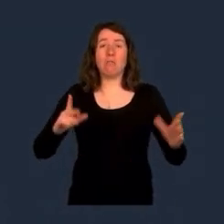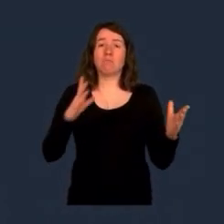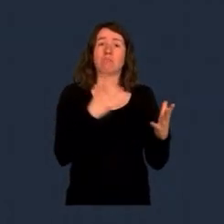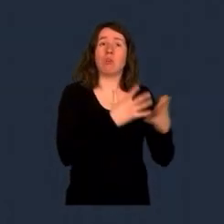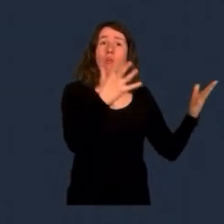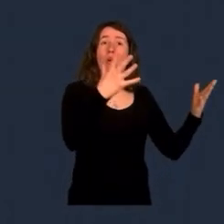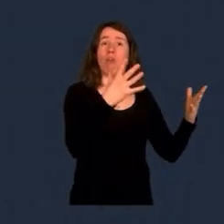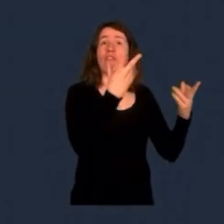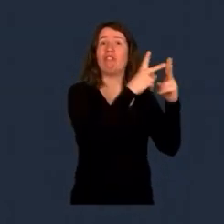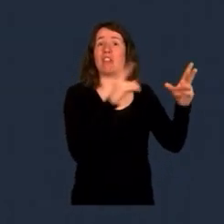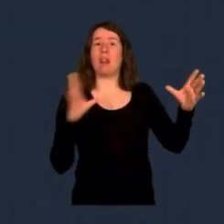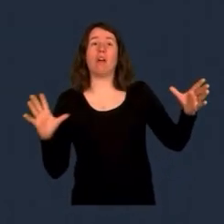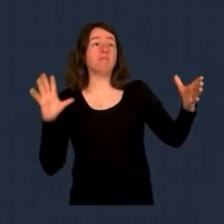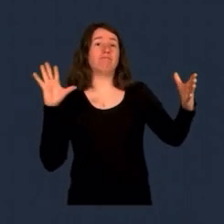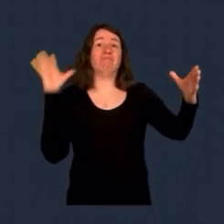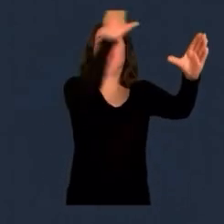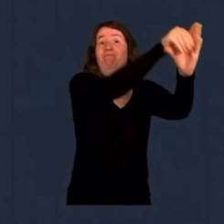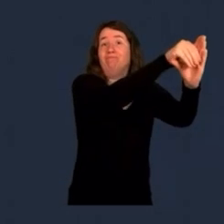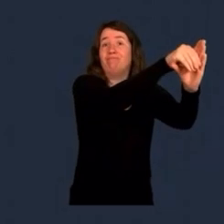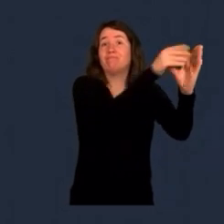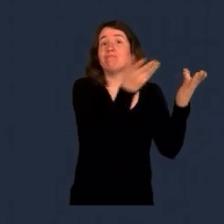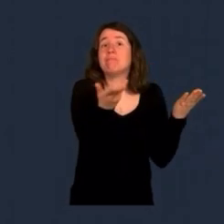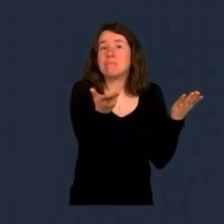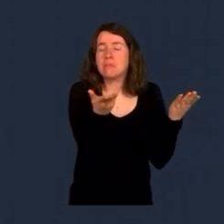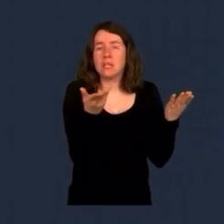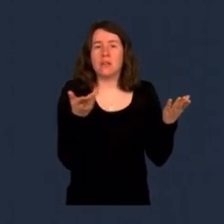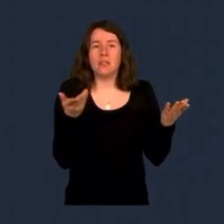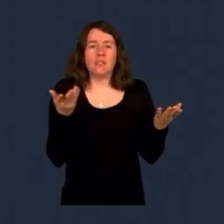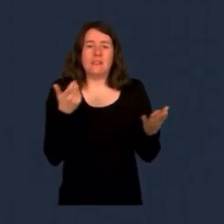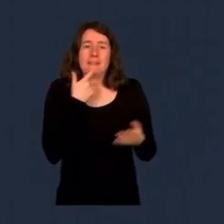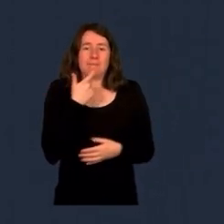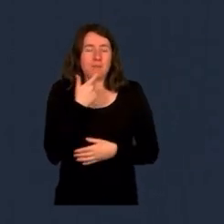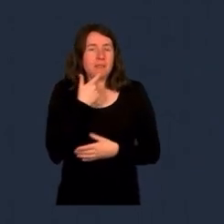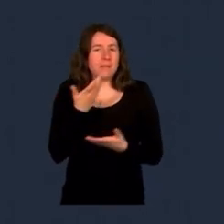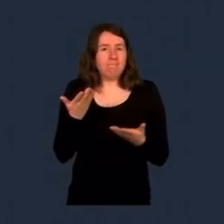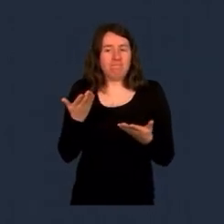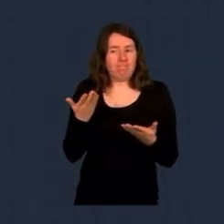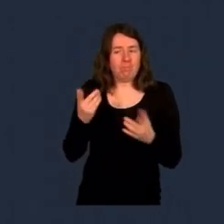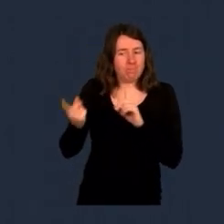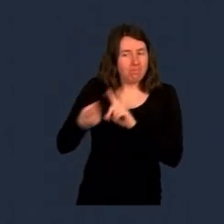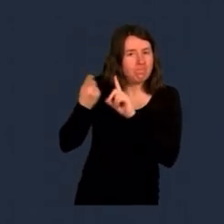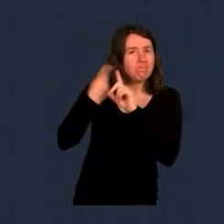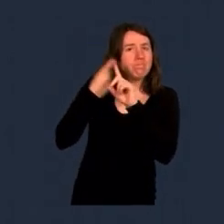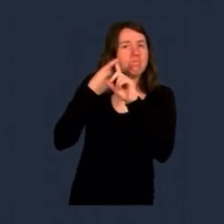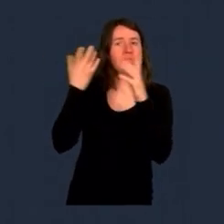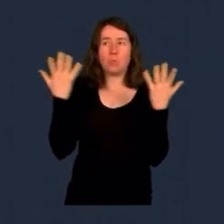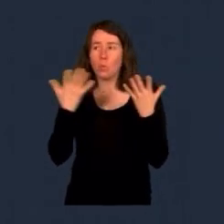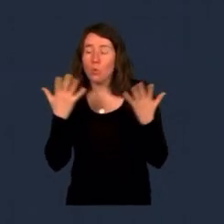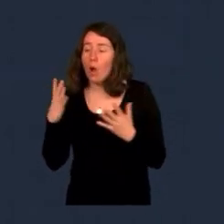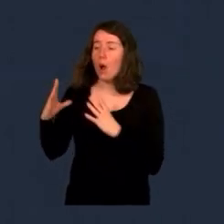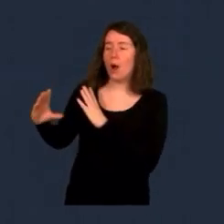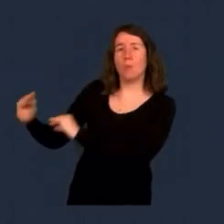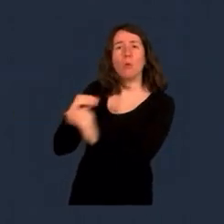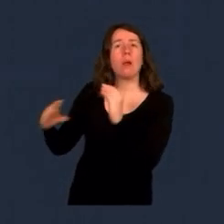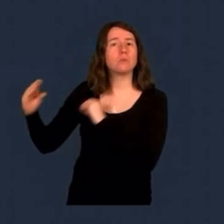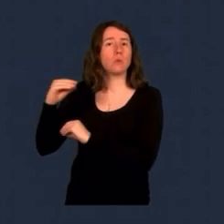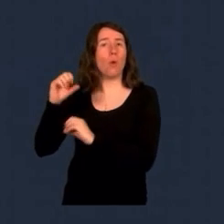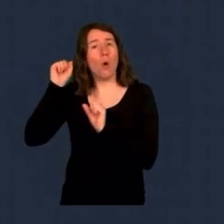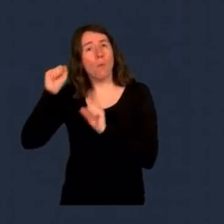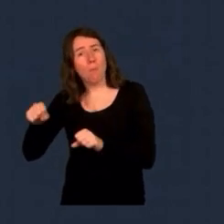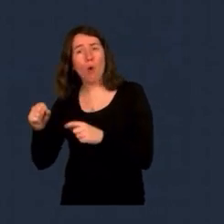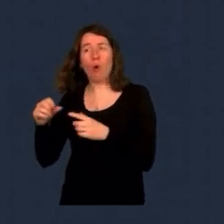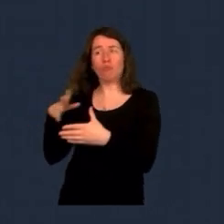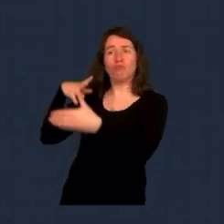grandes agglomérations. Il est donc primordial que cette filière reste accessible à l'ensemble de la population française,